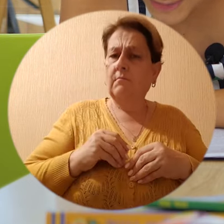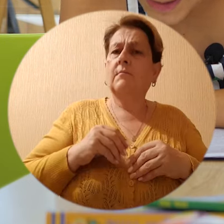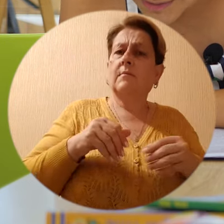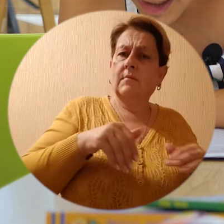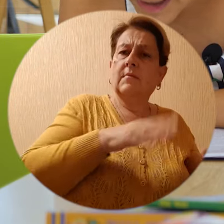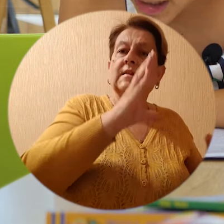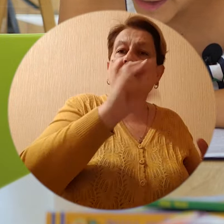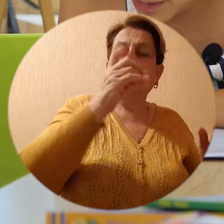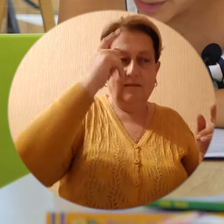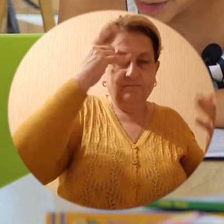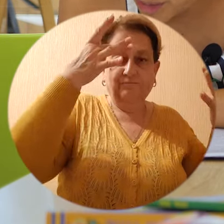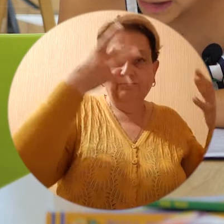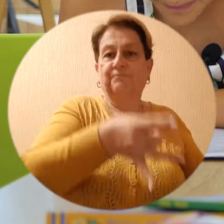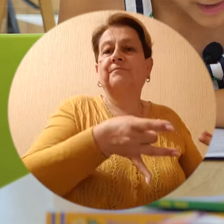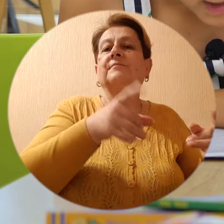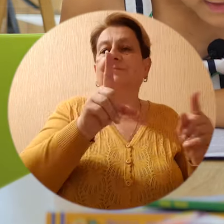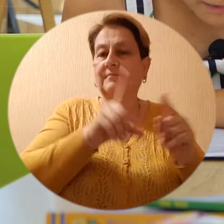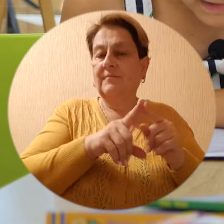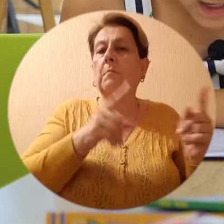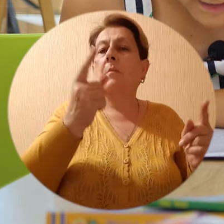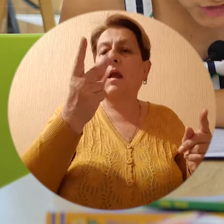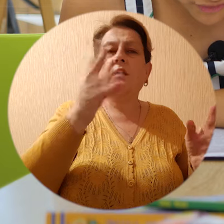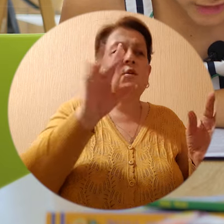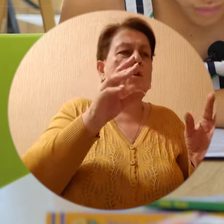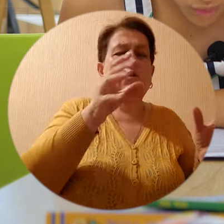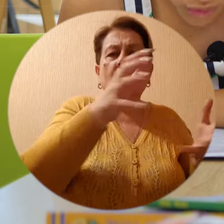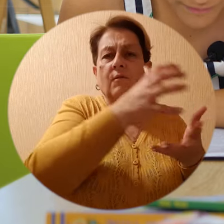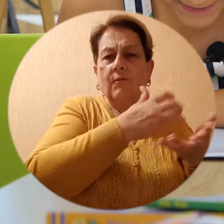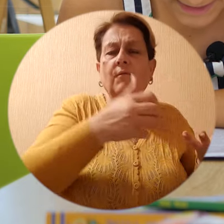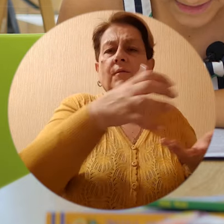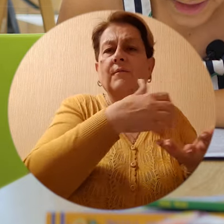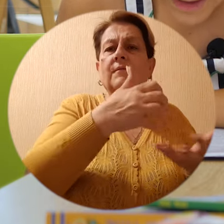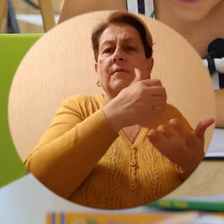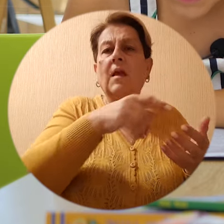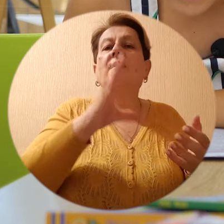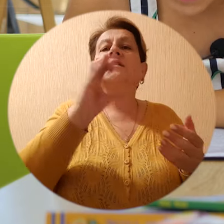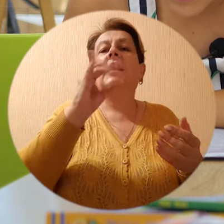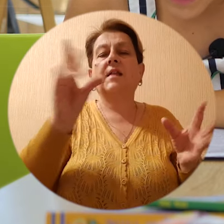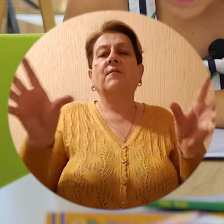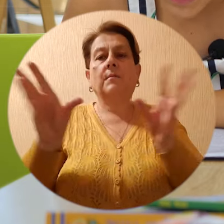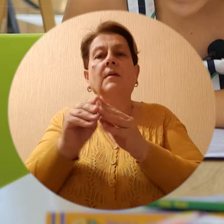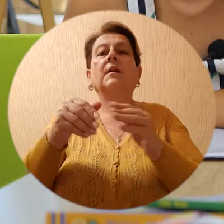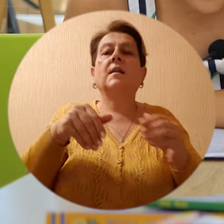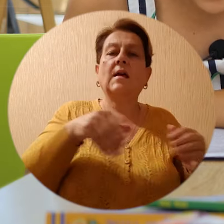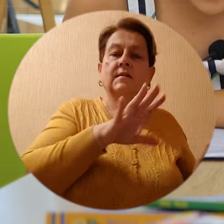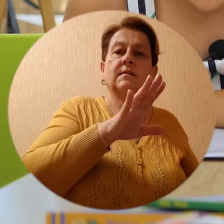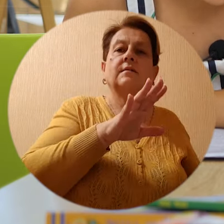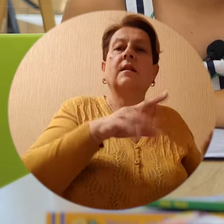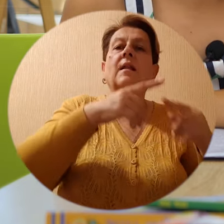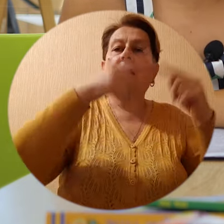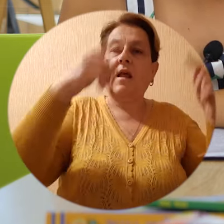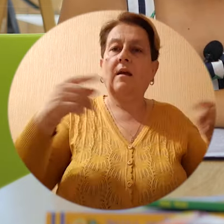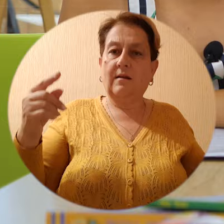որ կարողացավ Ստանիսլավի գլուխը յուղել։ Նա մի քանի ջվայլ ու կողով վերցրեց և Ստանիսլավի հետ գնաց Սև